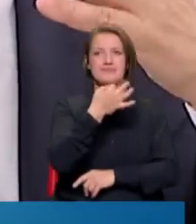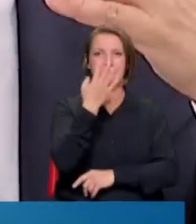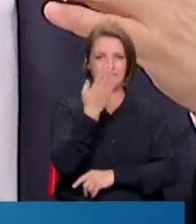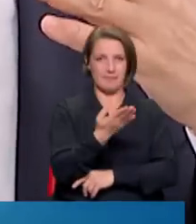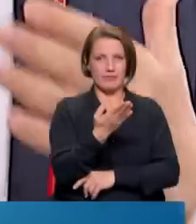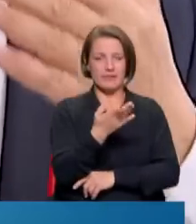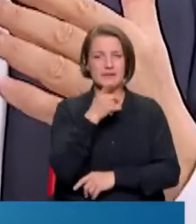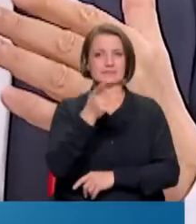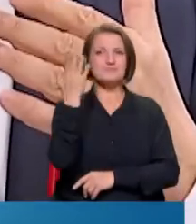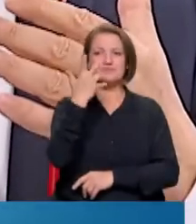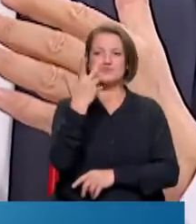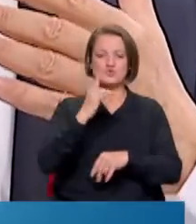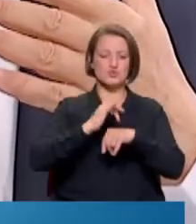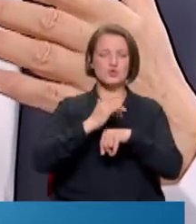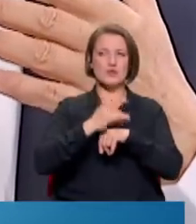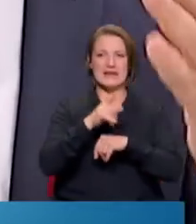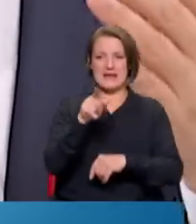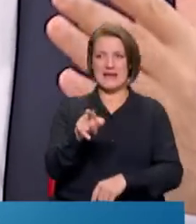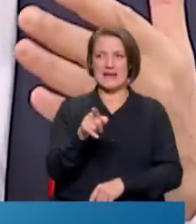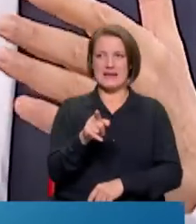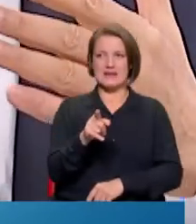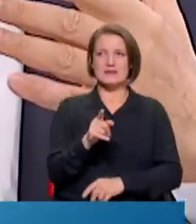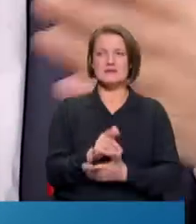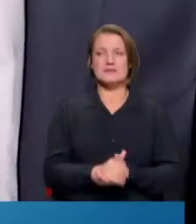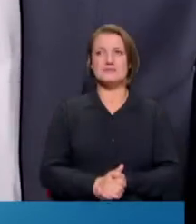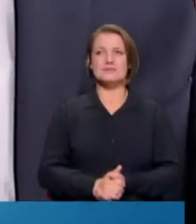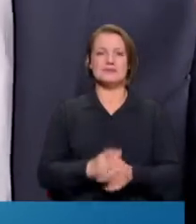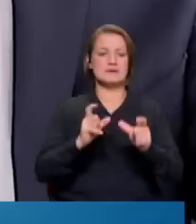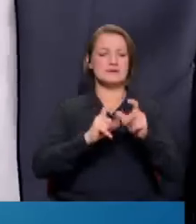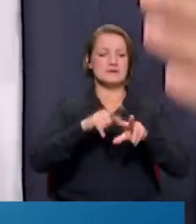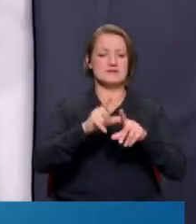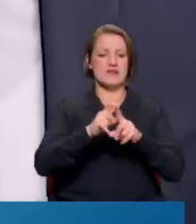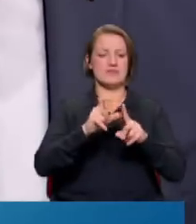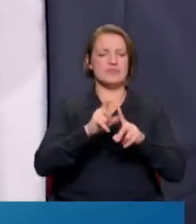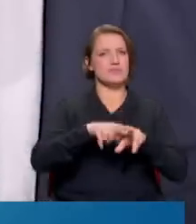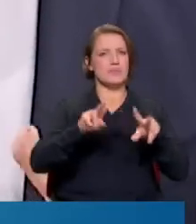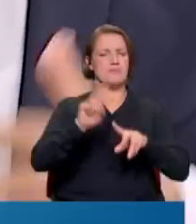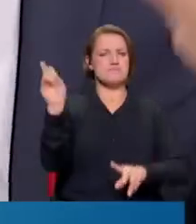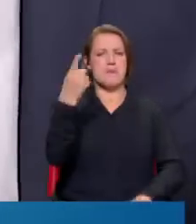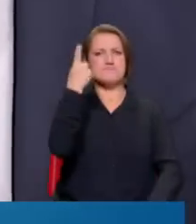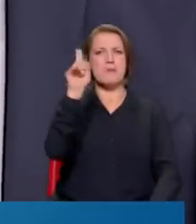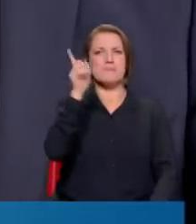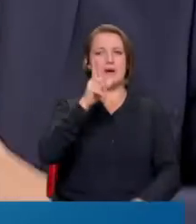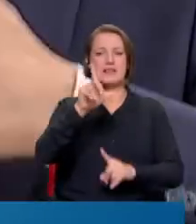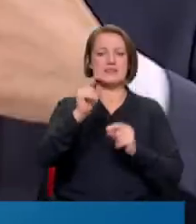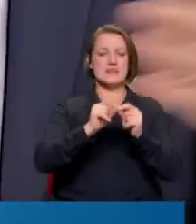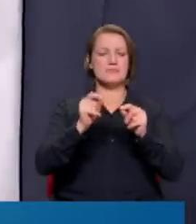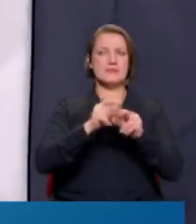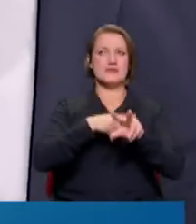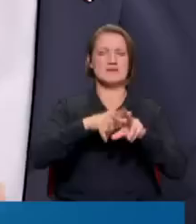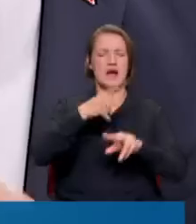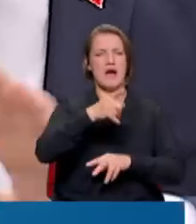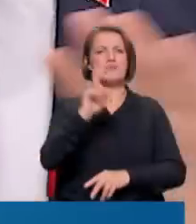bu üç ülke tenkit edelim Saddam diktatördü Evet Libya Muammer kadafi